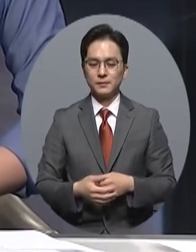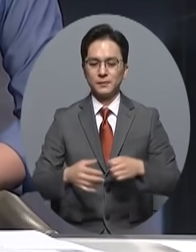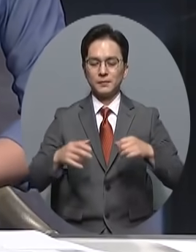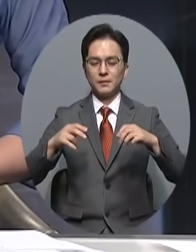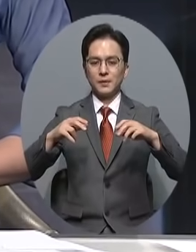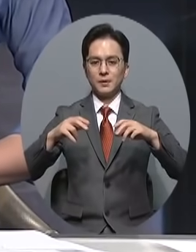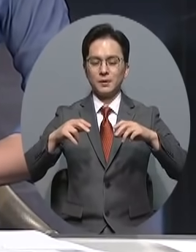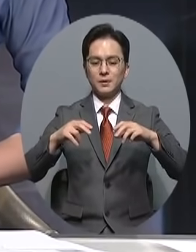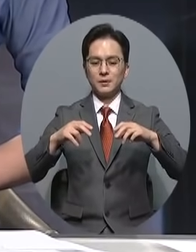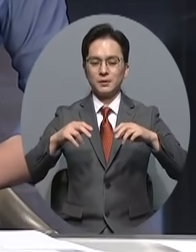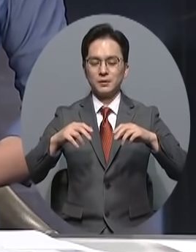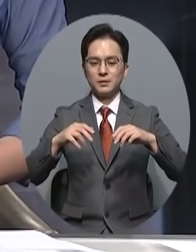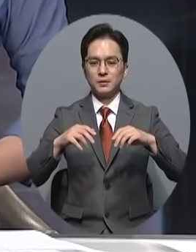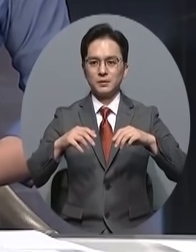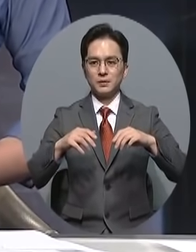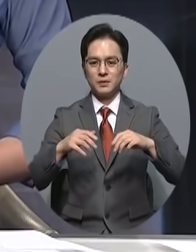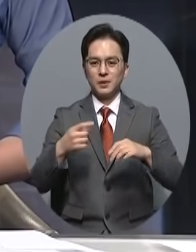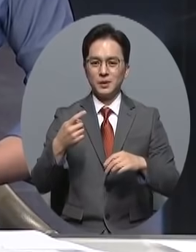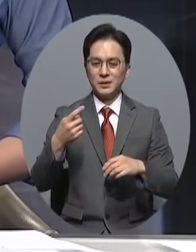예. 나오고 있습니다.